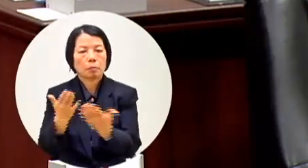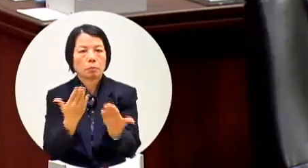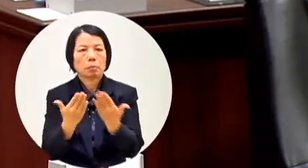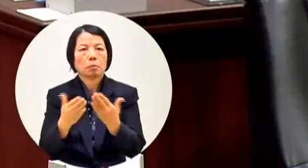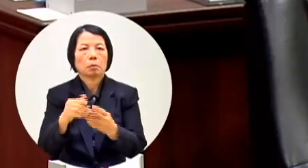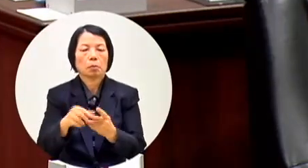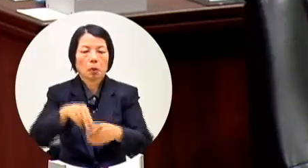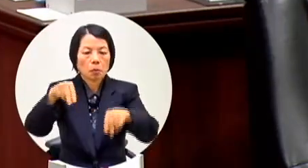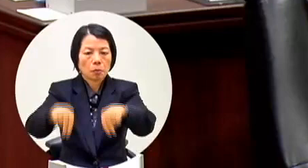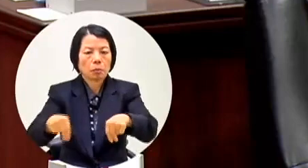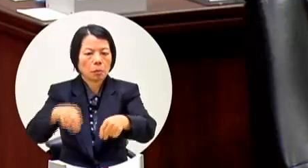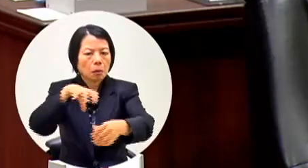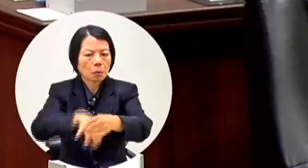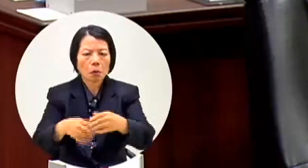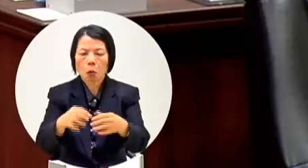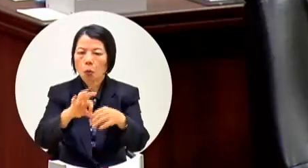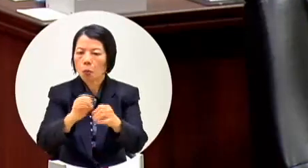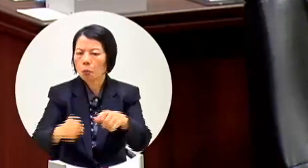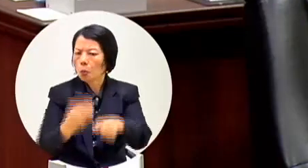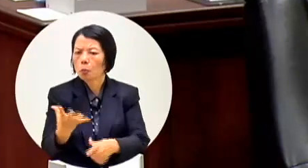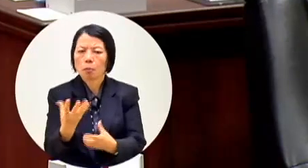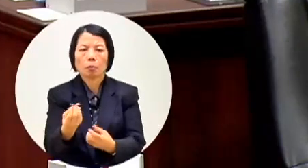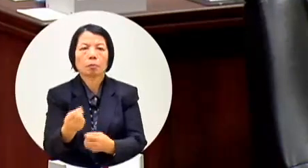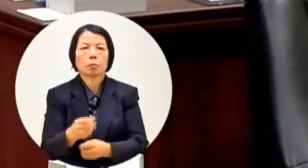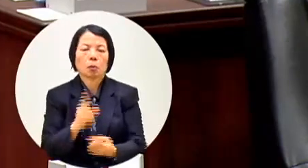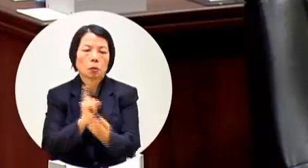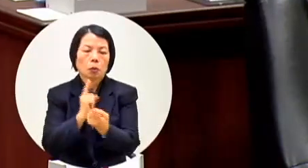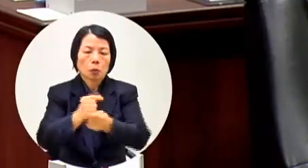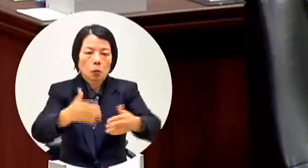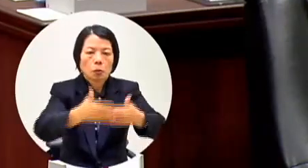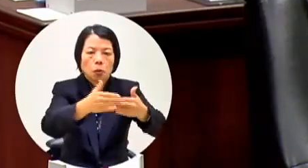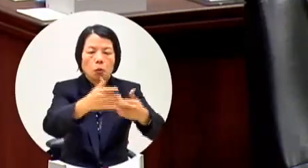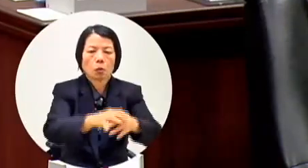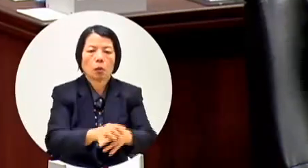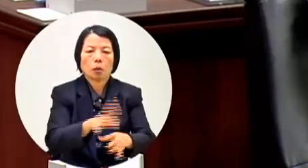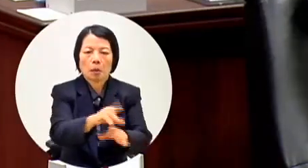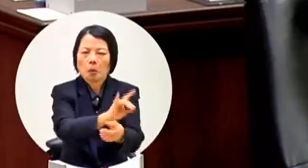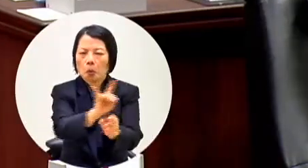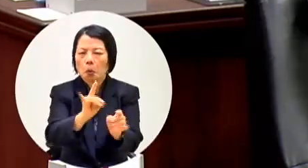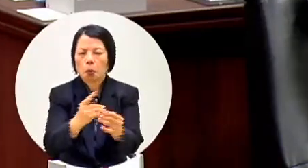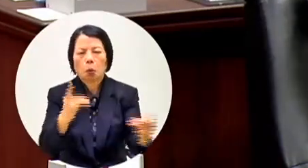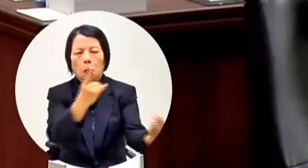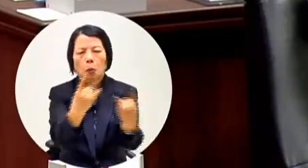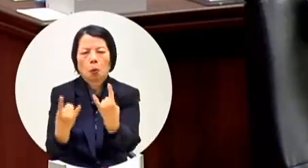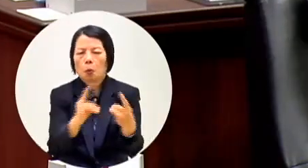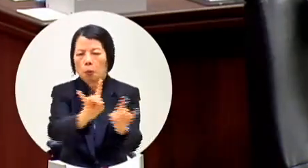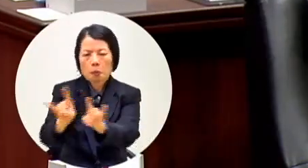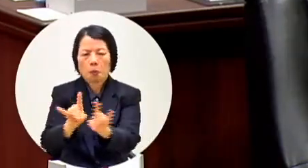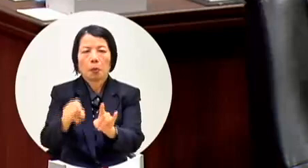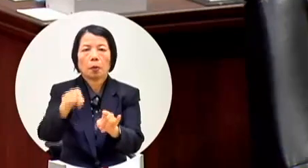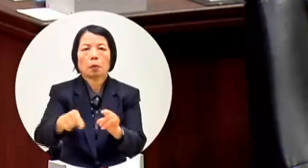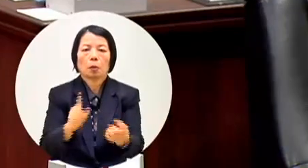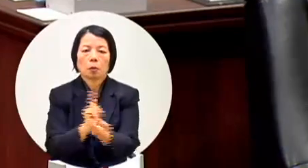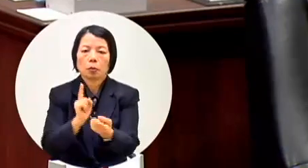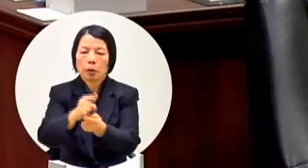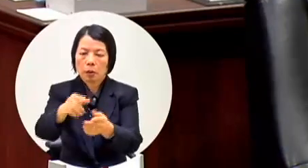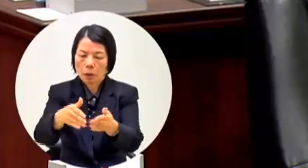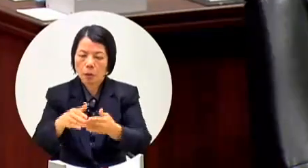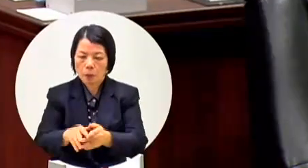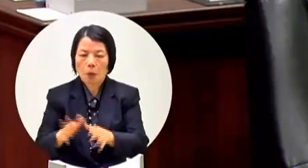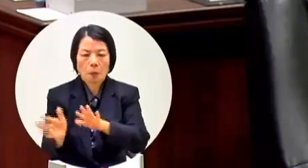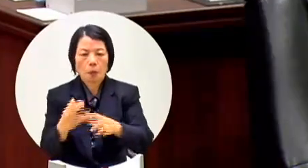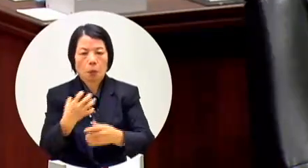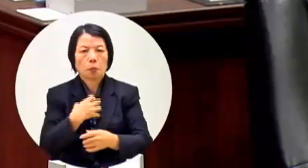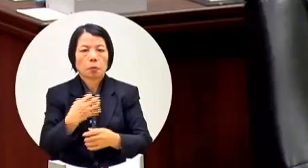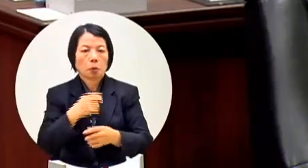内容为什么不能公开？再来面对中国这样惯性的骗子，你有没有做任何的商业上的风险管理？再